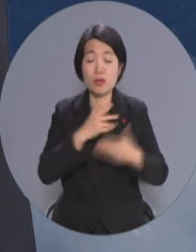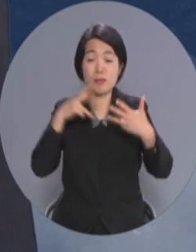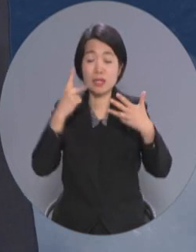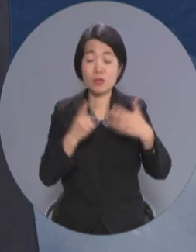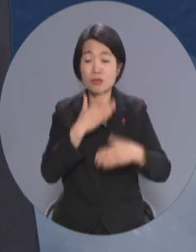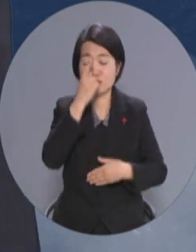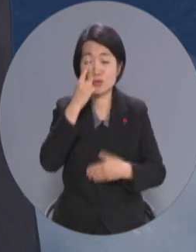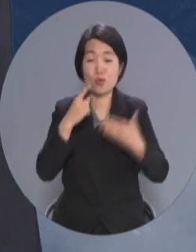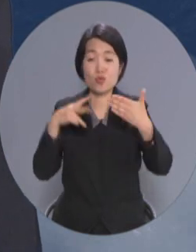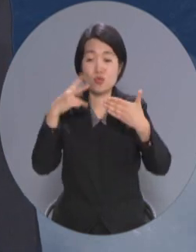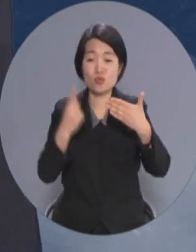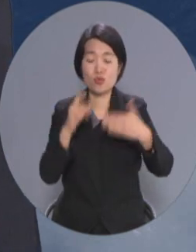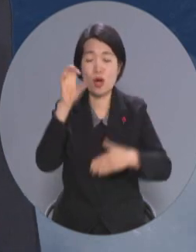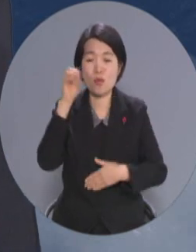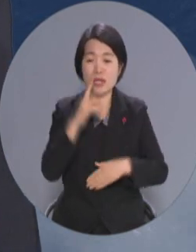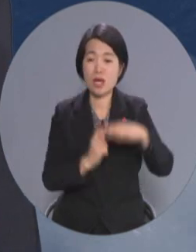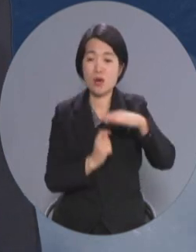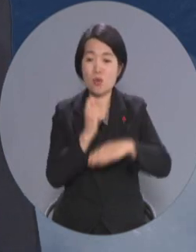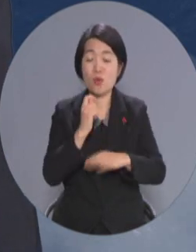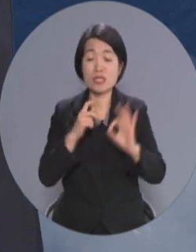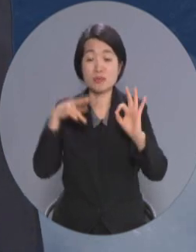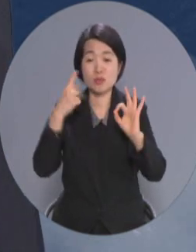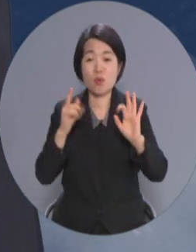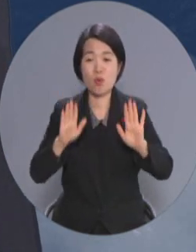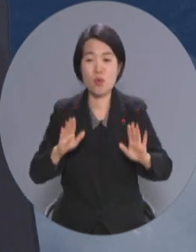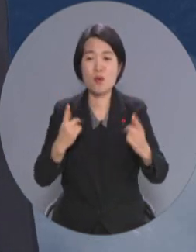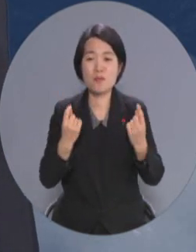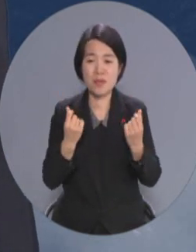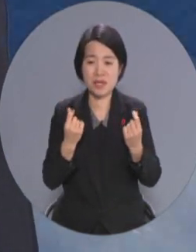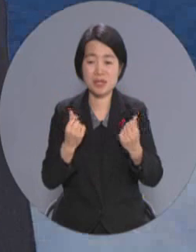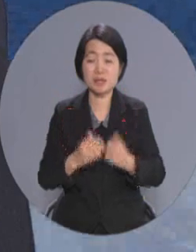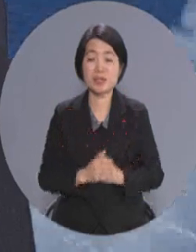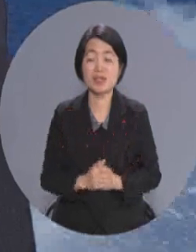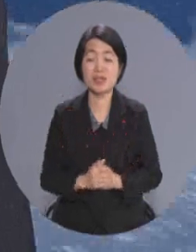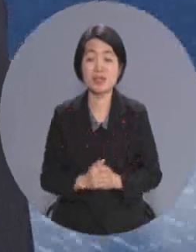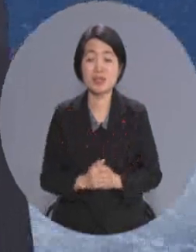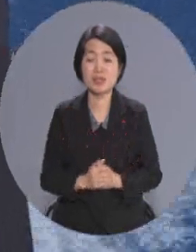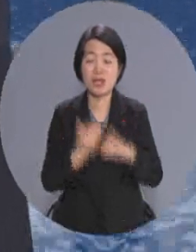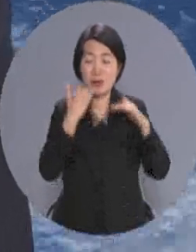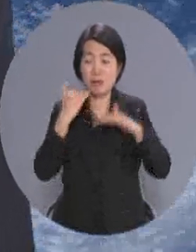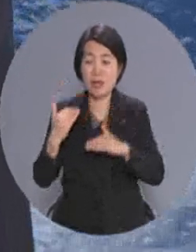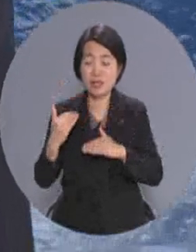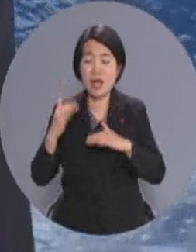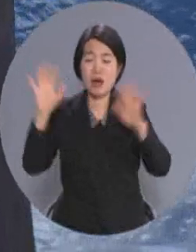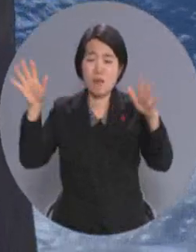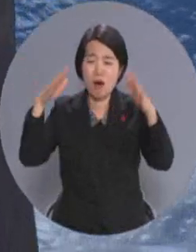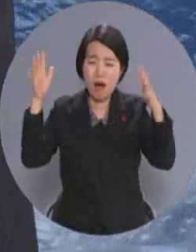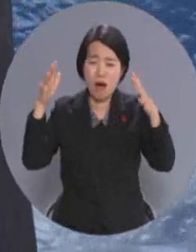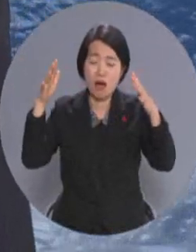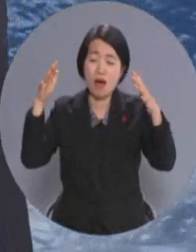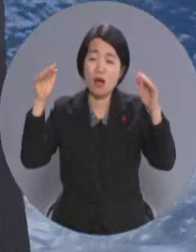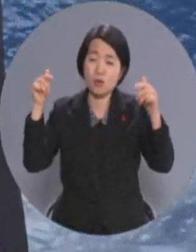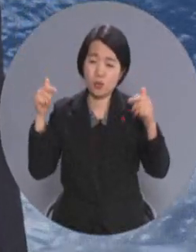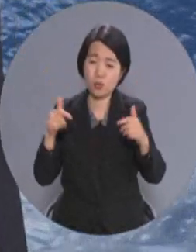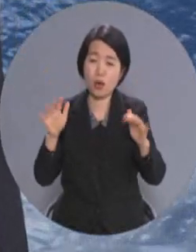순천 9도 광향 고흥 10도로 오늘과 비슷하겠습니다 해상에 불던 바람은